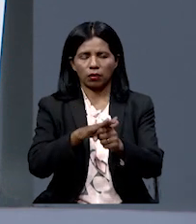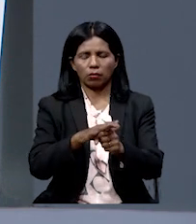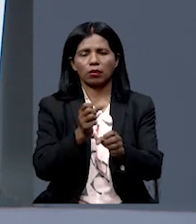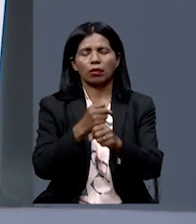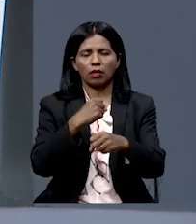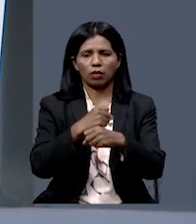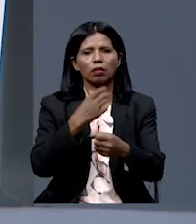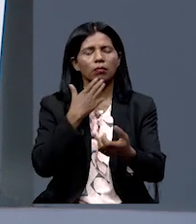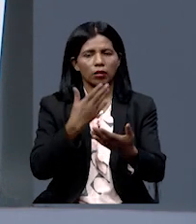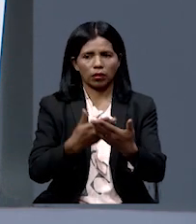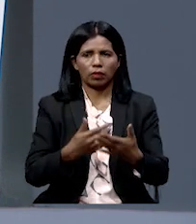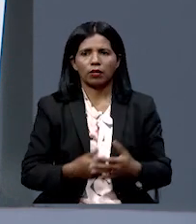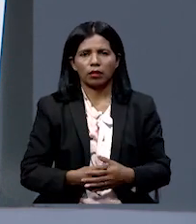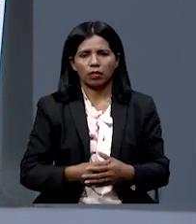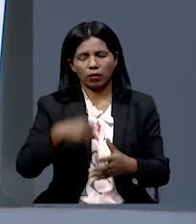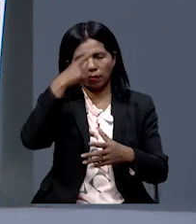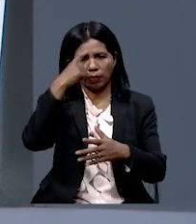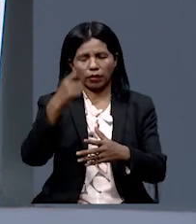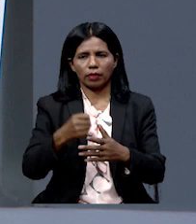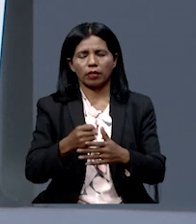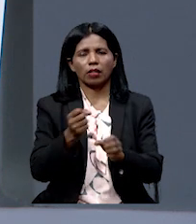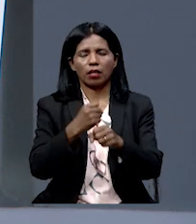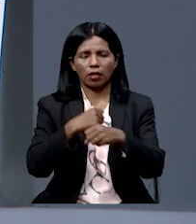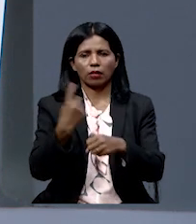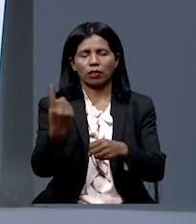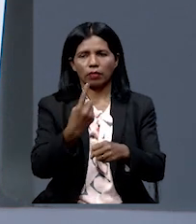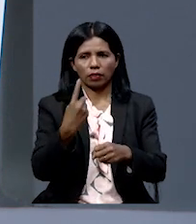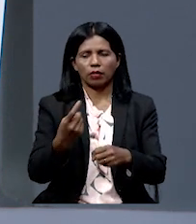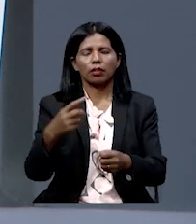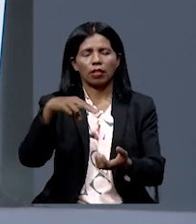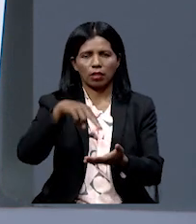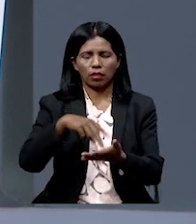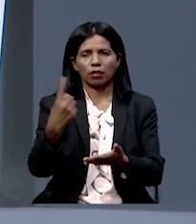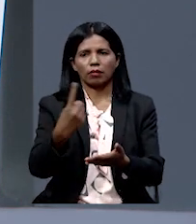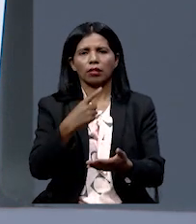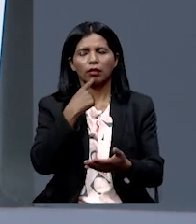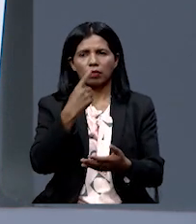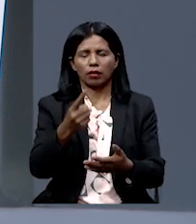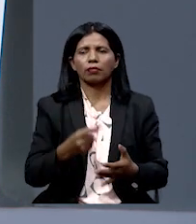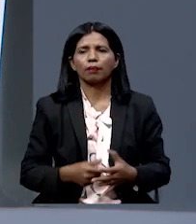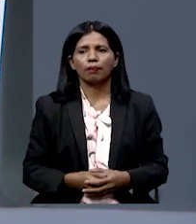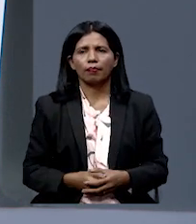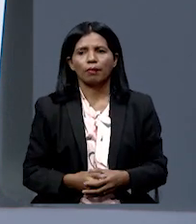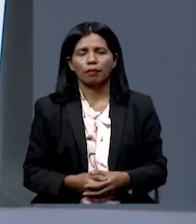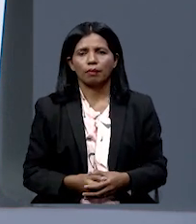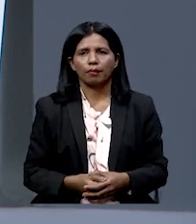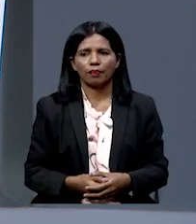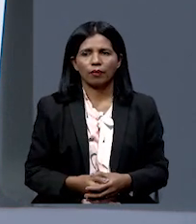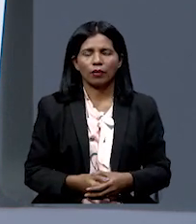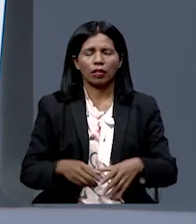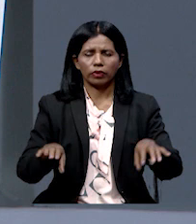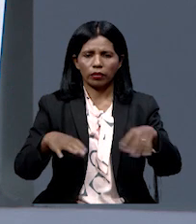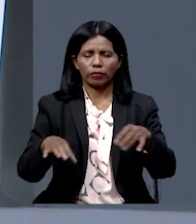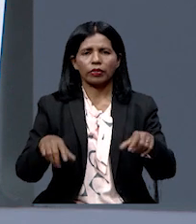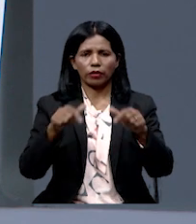kreativiteti tane kria na fating i hari na fating nia tu hatete katak sida servisu ne